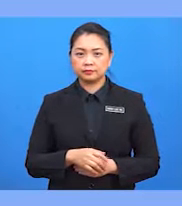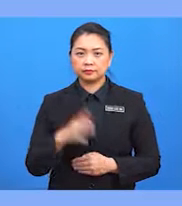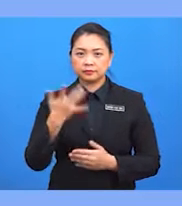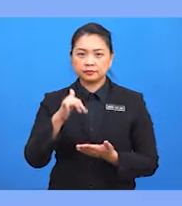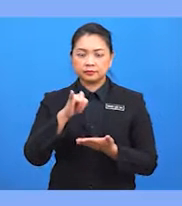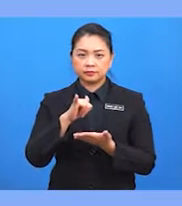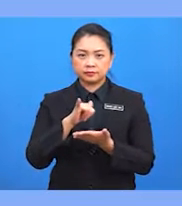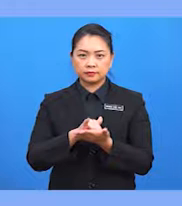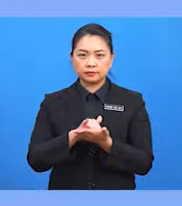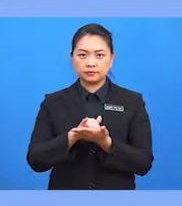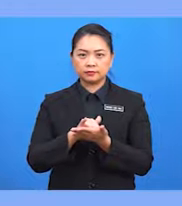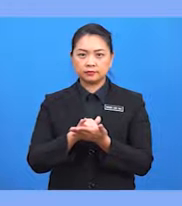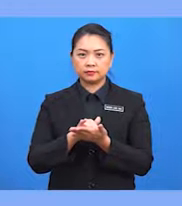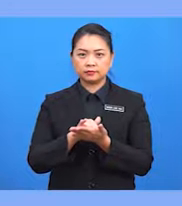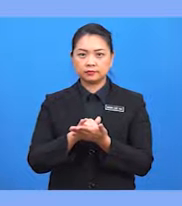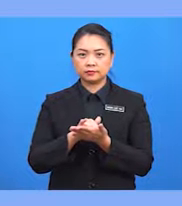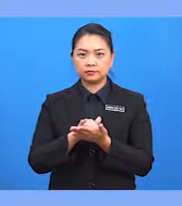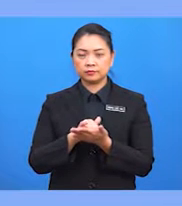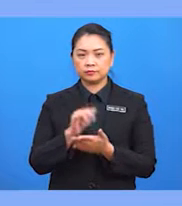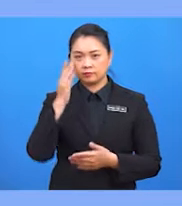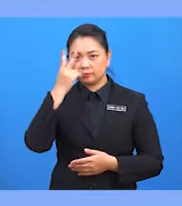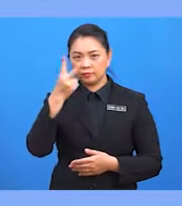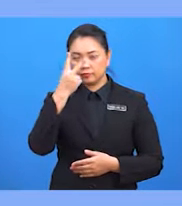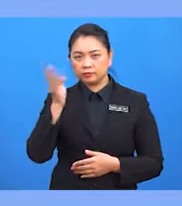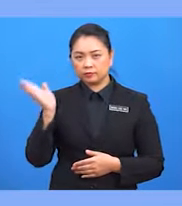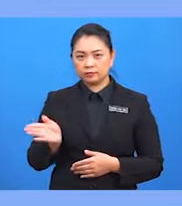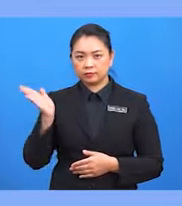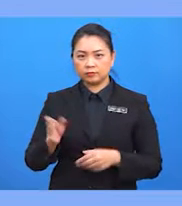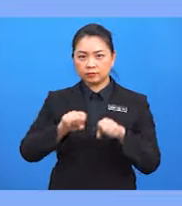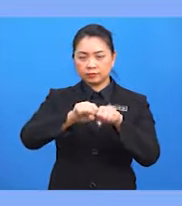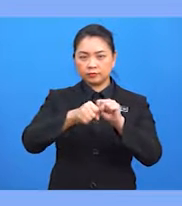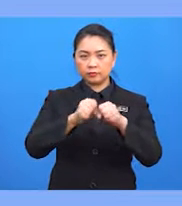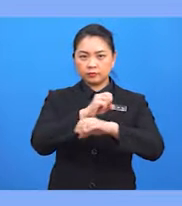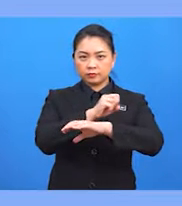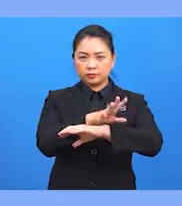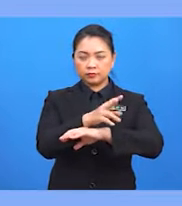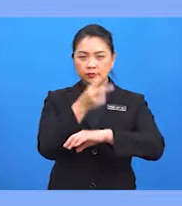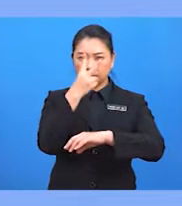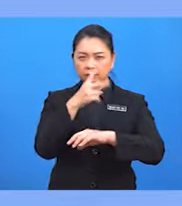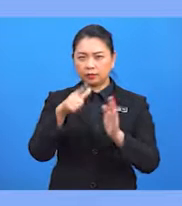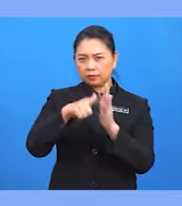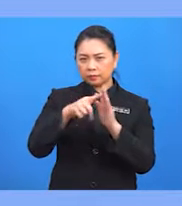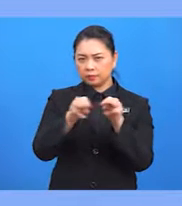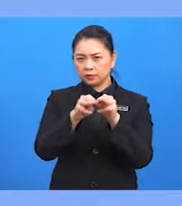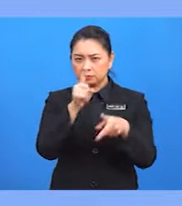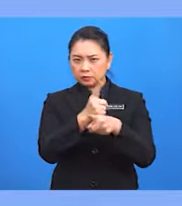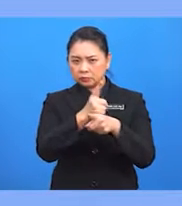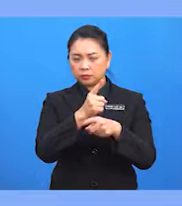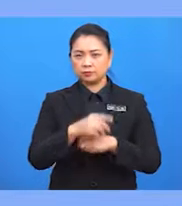Kemudian, wrapkan bentuk bulatan tersebut supaya kesannya nampak lebih realistik.